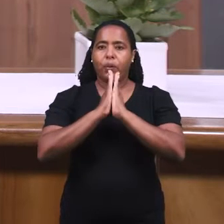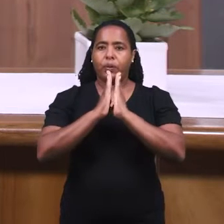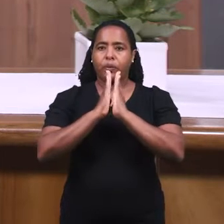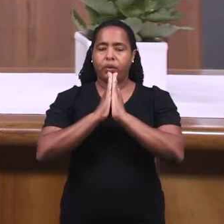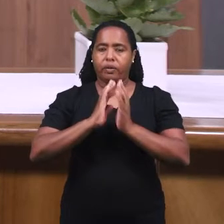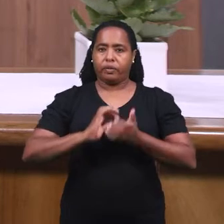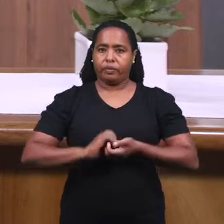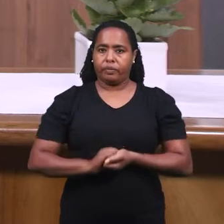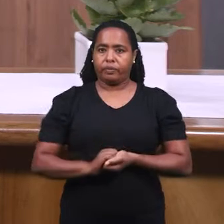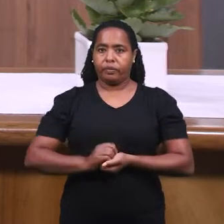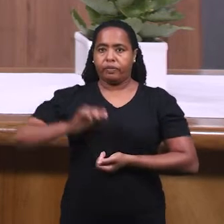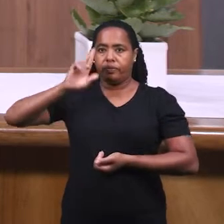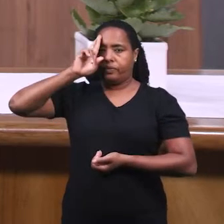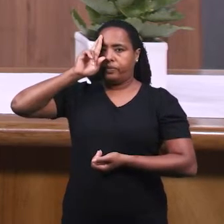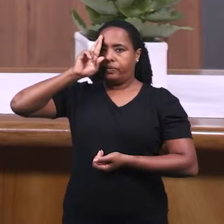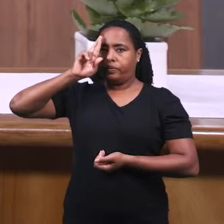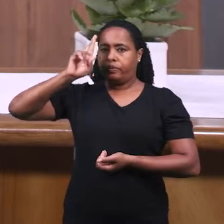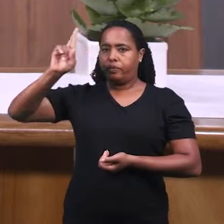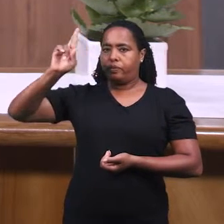О крови Иисуса.